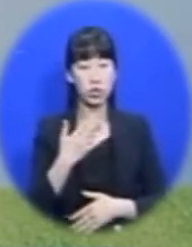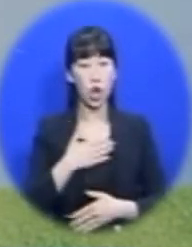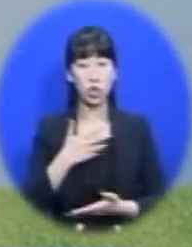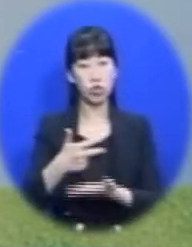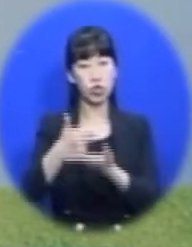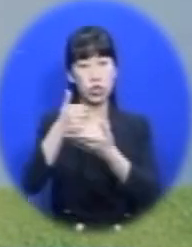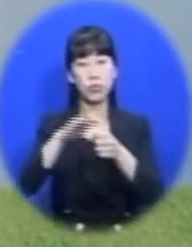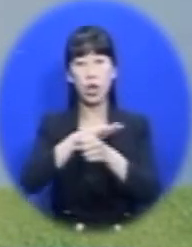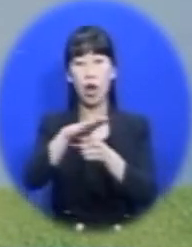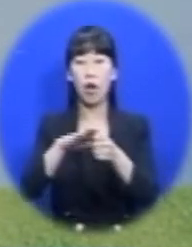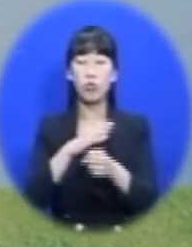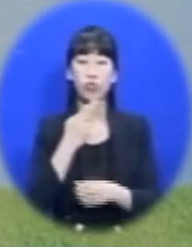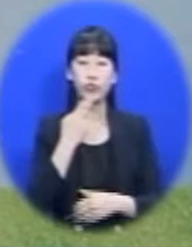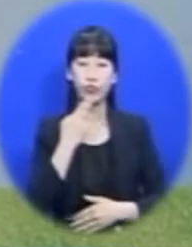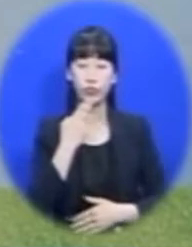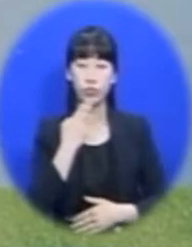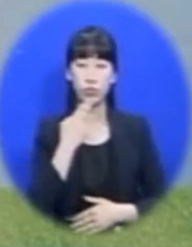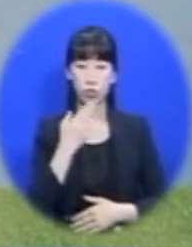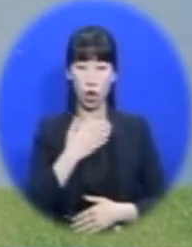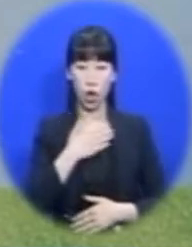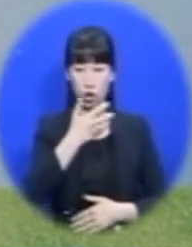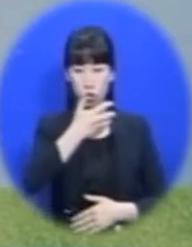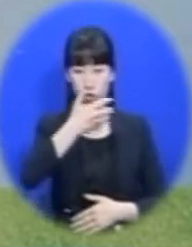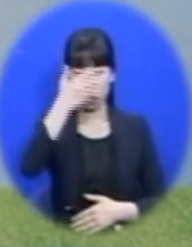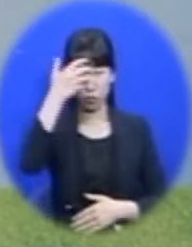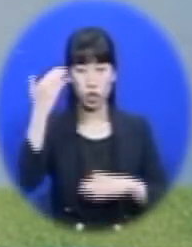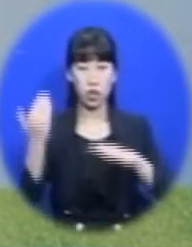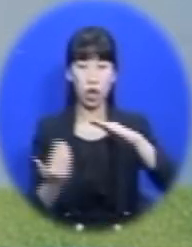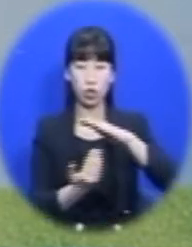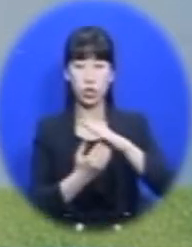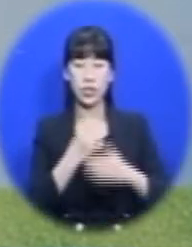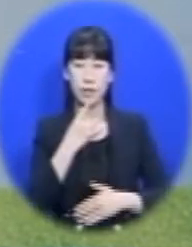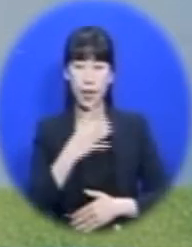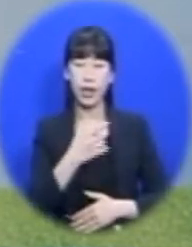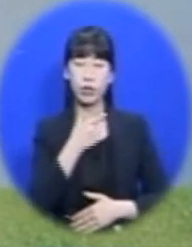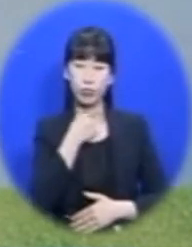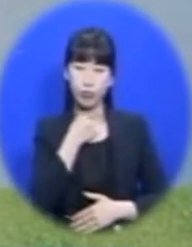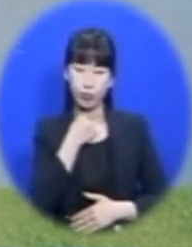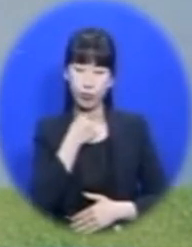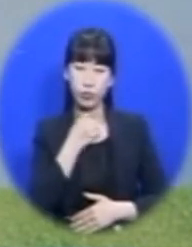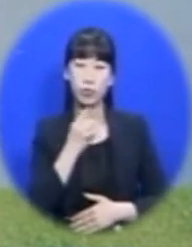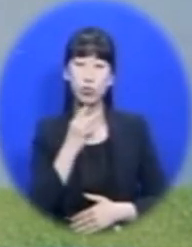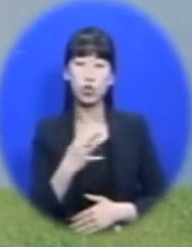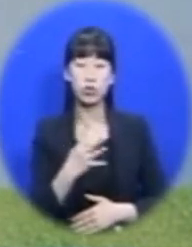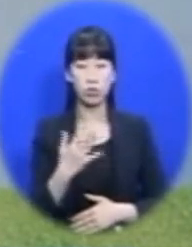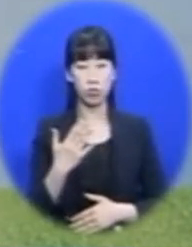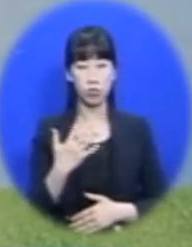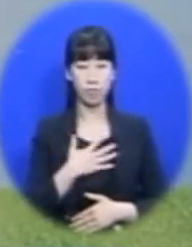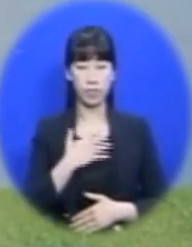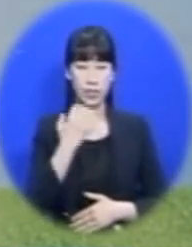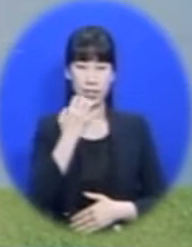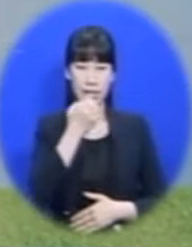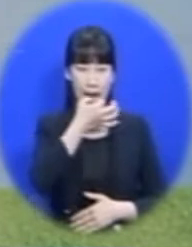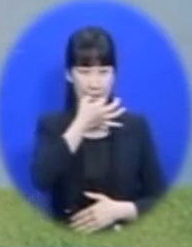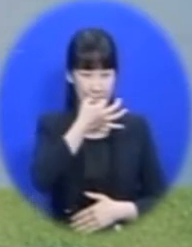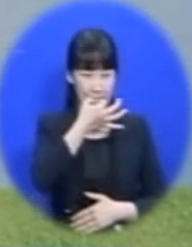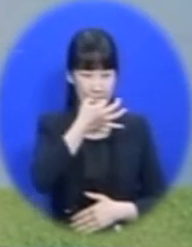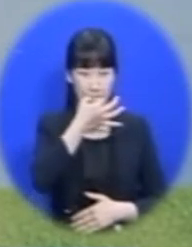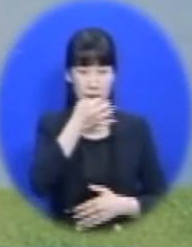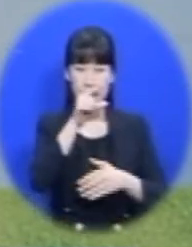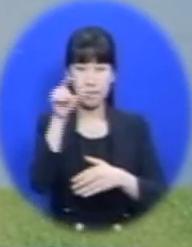않습니다. 저의 꿈을 이루어주시기만 갈망할 뿐입니다. 저는 정욕과 탐심을 십자가에 못 박지도